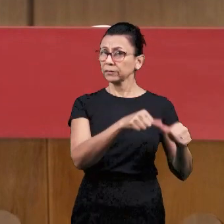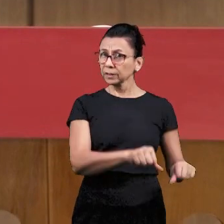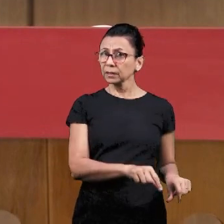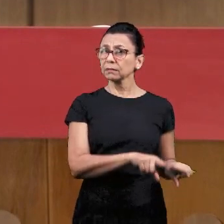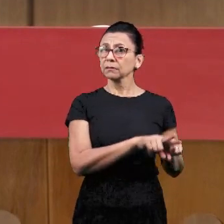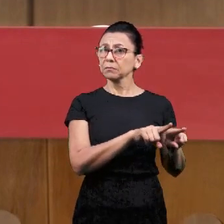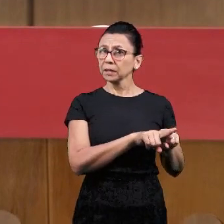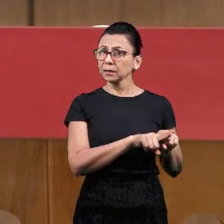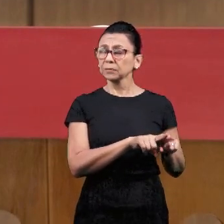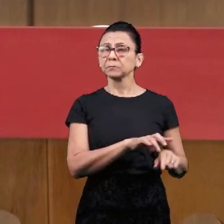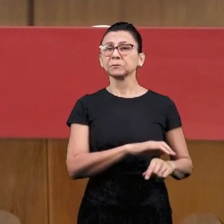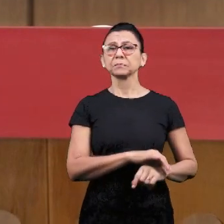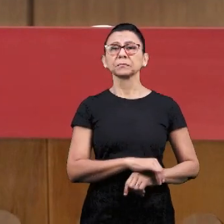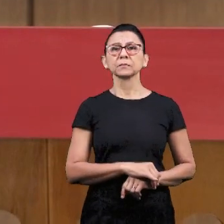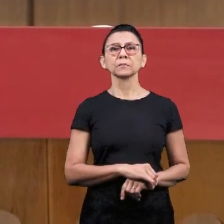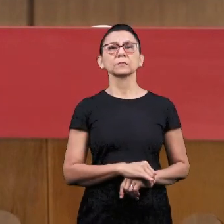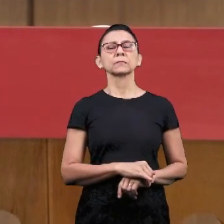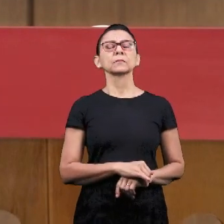rester.